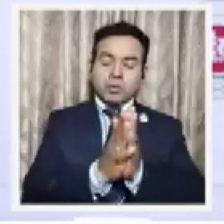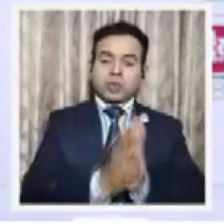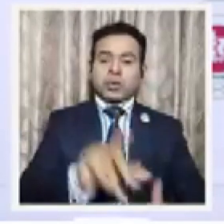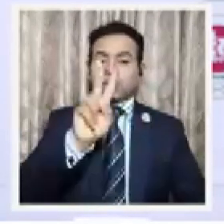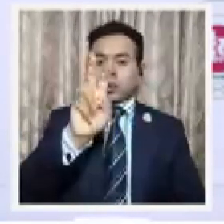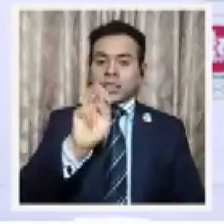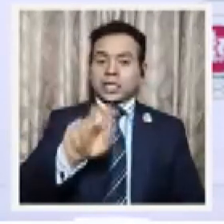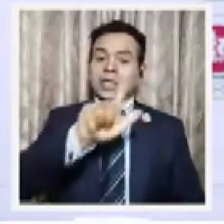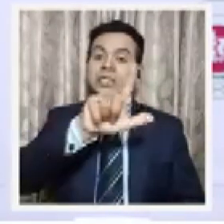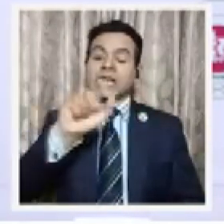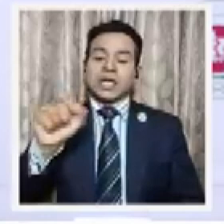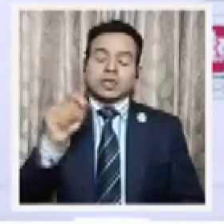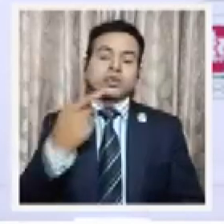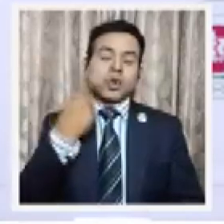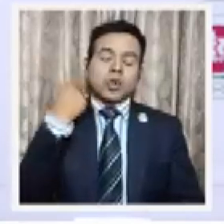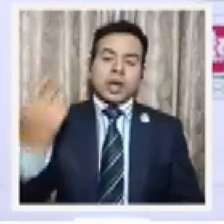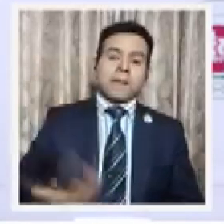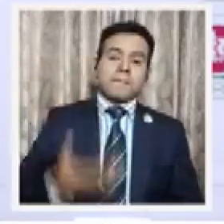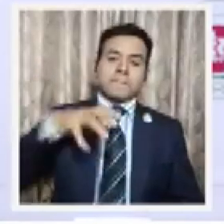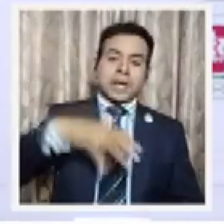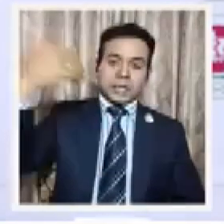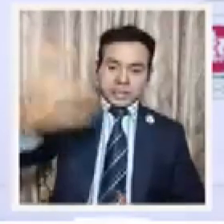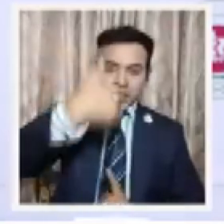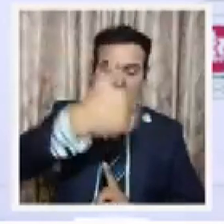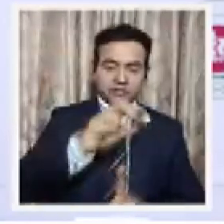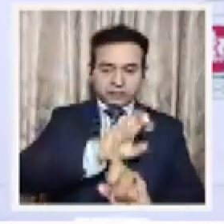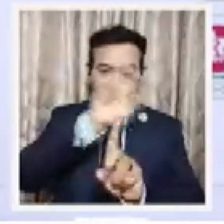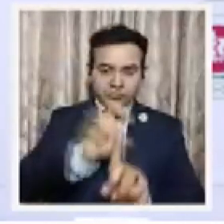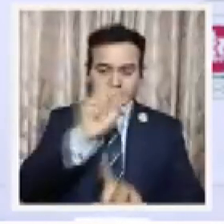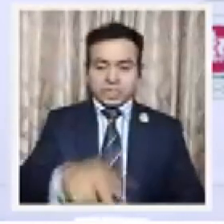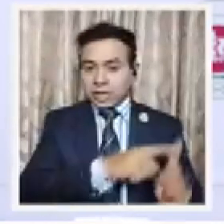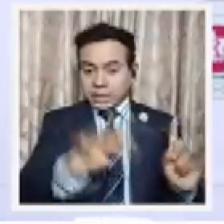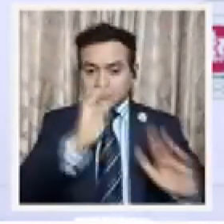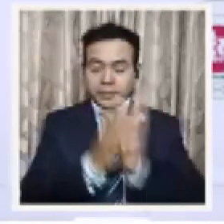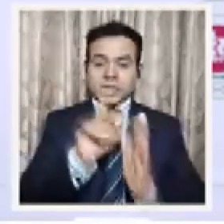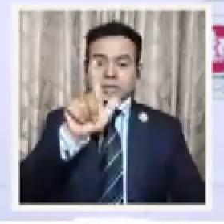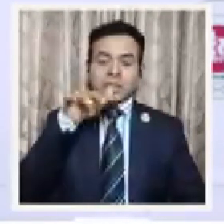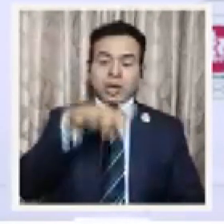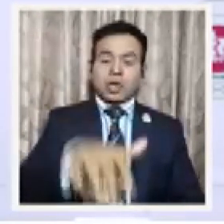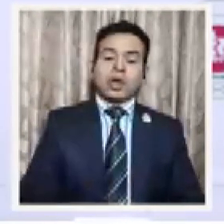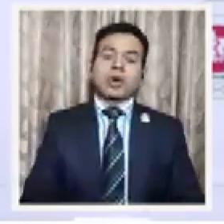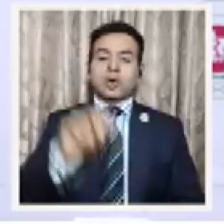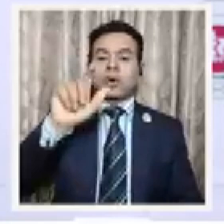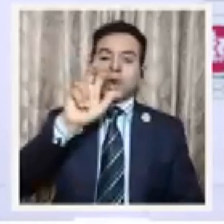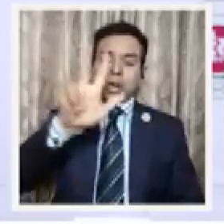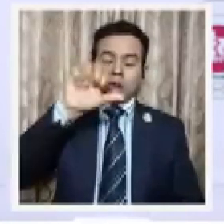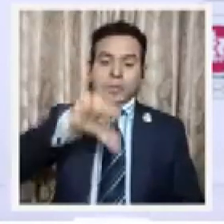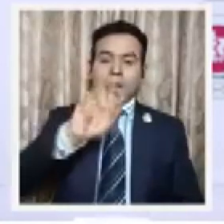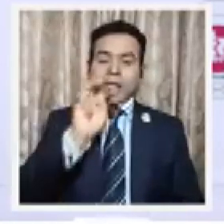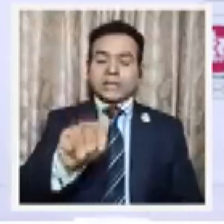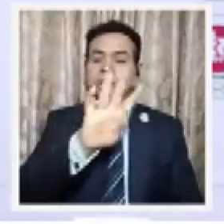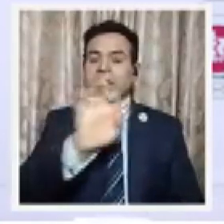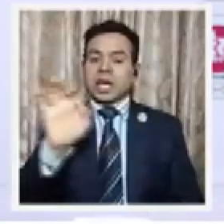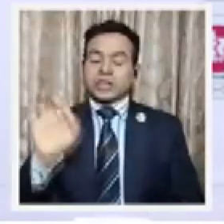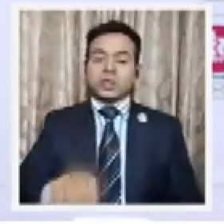বন্দরে 245 জনকে এবং 2টি সমুদ্র বন্দরে 205 জনকে। সর্বমোট 2,700 জনকে স্ক্রিন করা হয়েছে গত 24 ঘন্টায় এবং